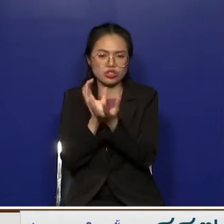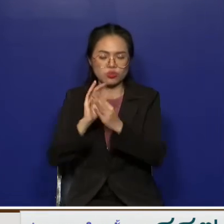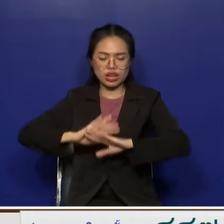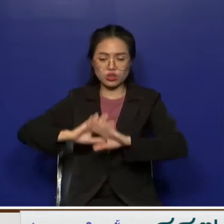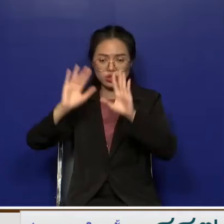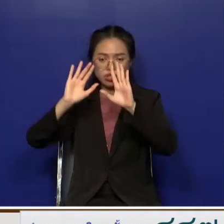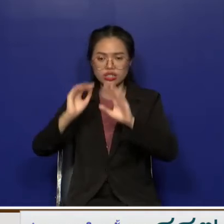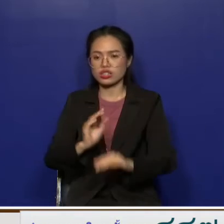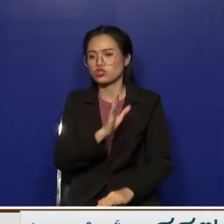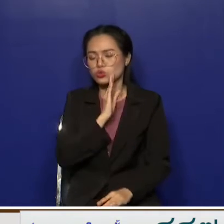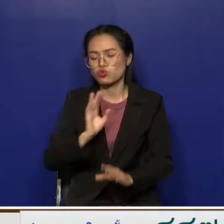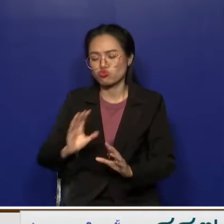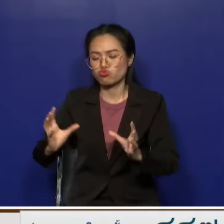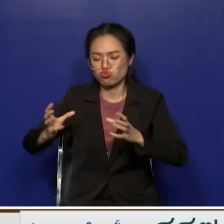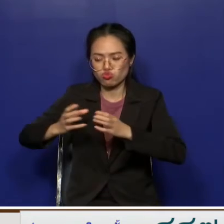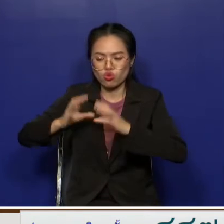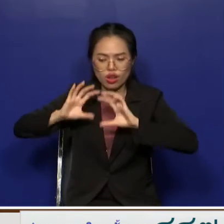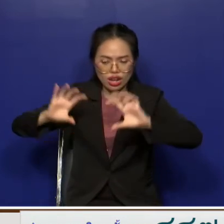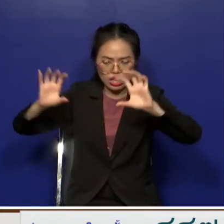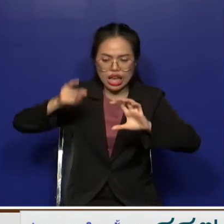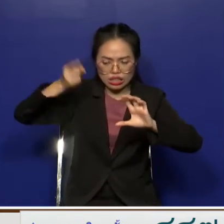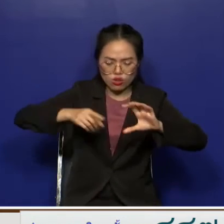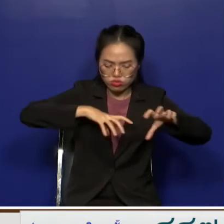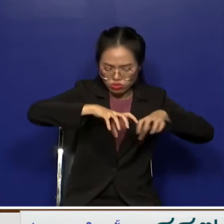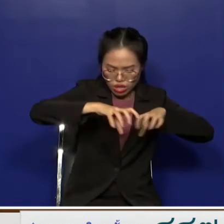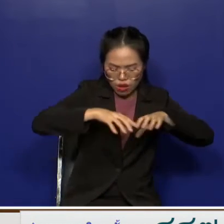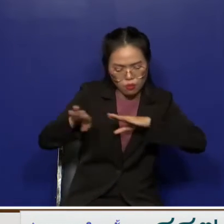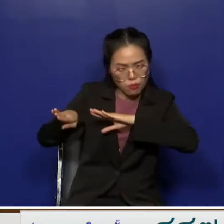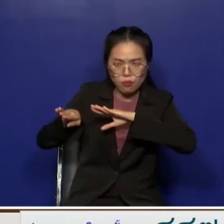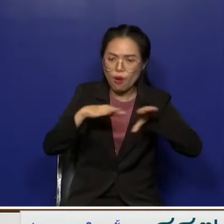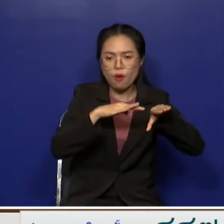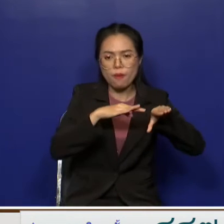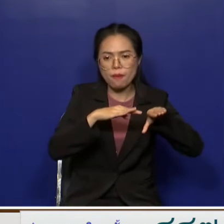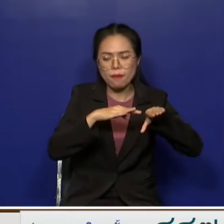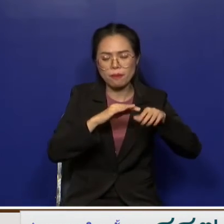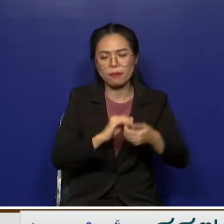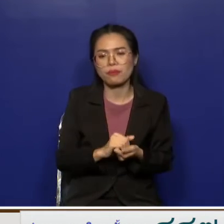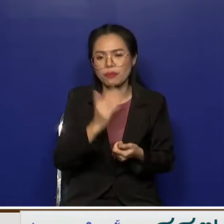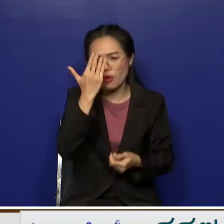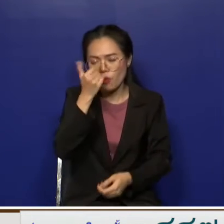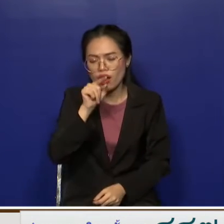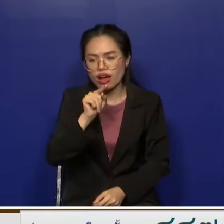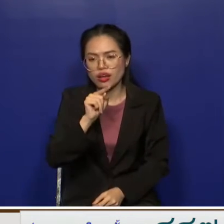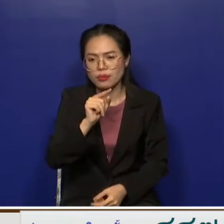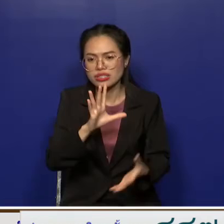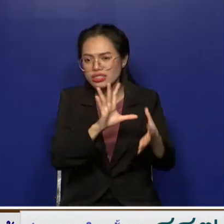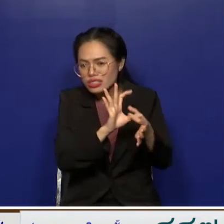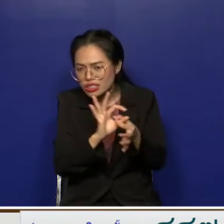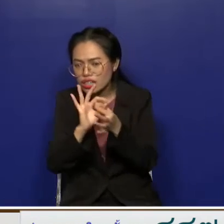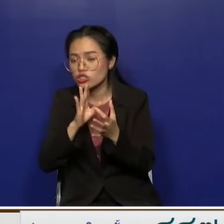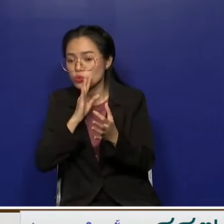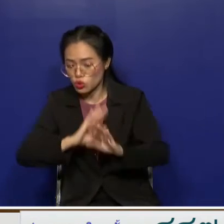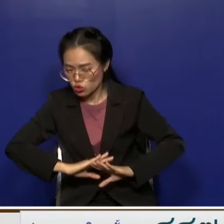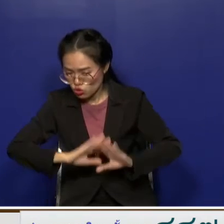งั้นหน่วยงานราชการพวกนี้จะต้องเตรียมการครับไม่เตรียมการไม่ได้เพื่ออะไรครับเพื่อให้เมื่อออกย